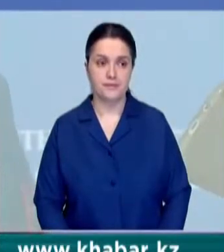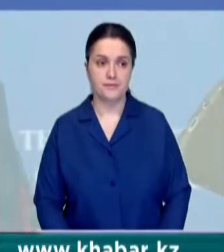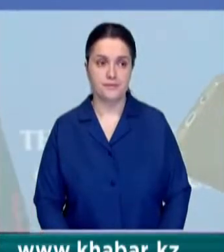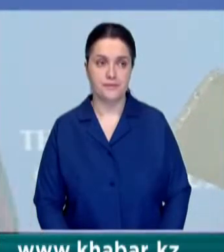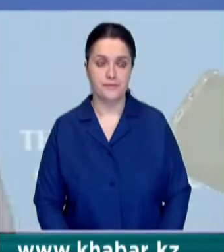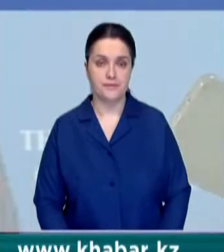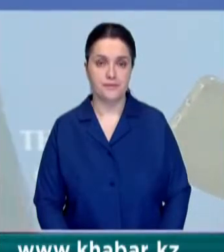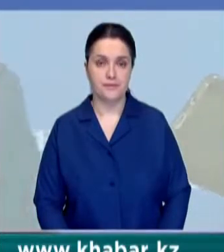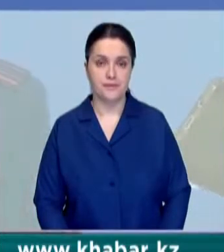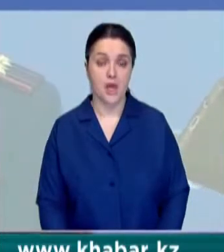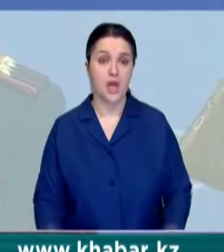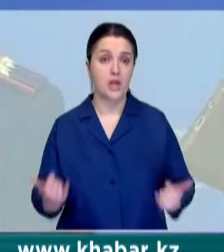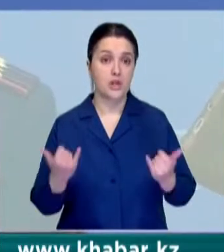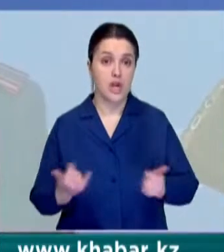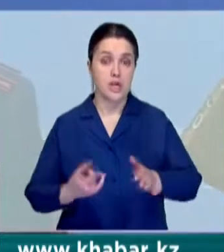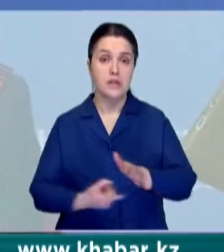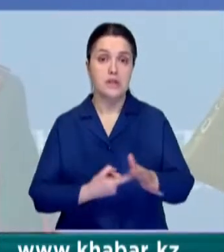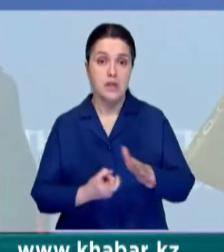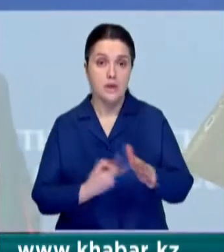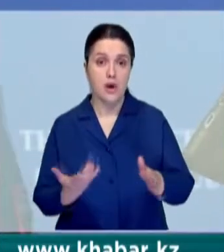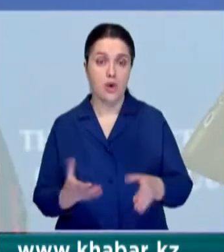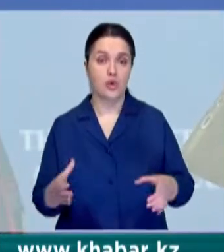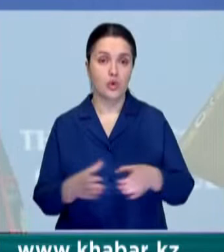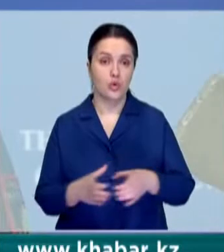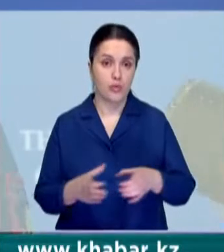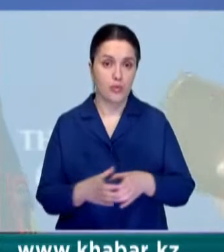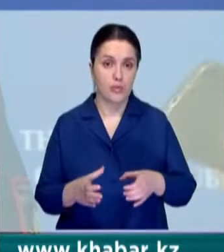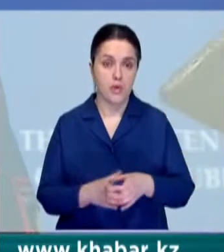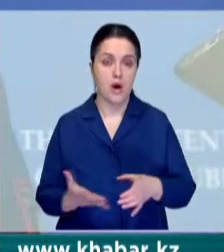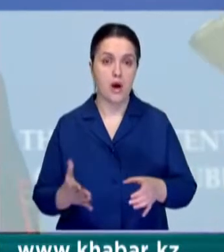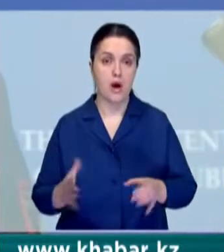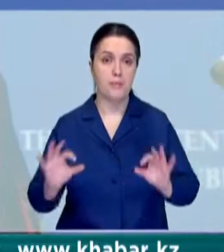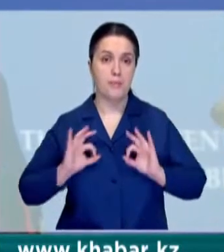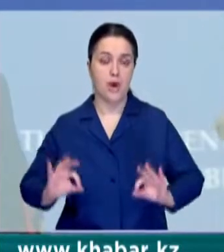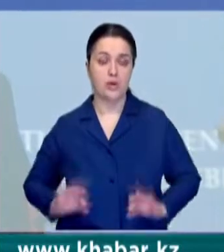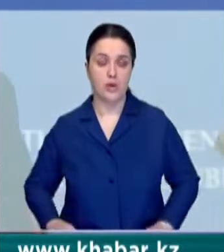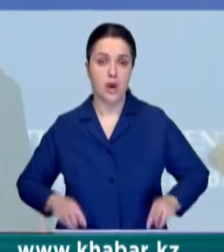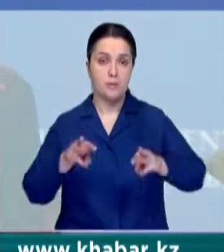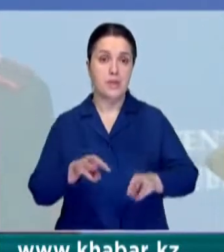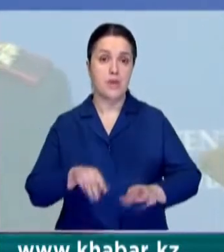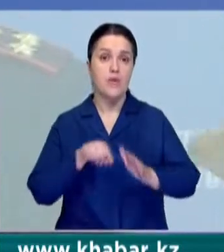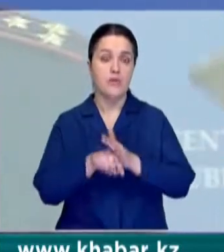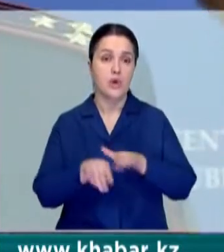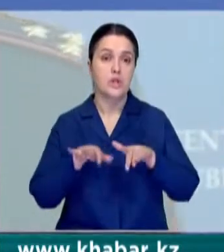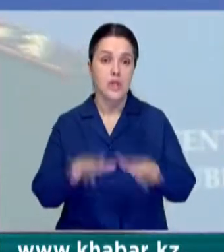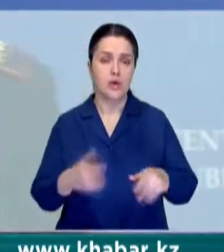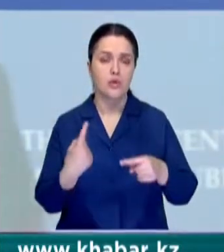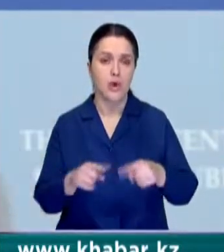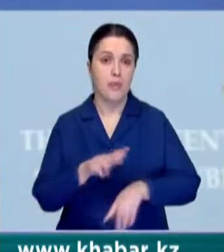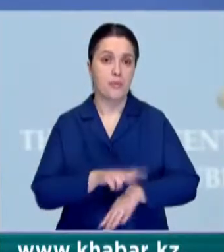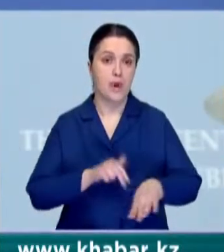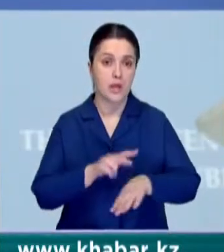время межведомственной следственно-оперативной группой Генеральной прокуратуры, Министерства внутренних дел и других правоохранительных